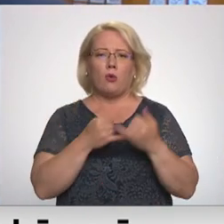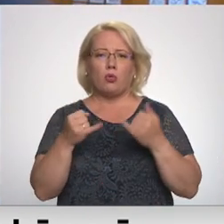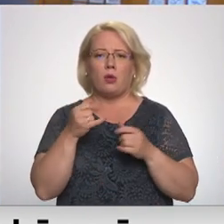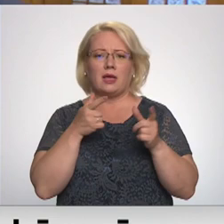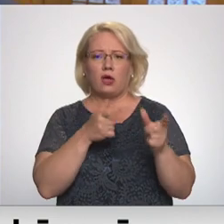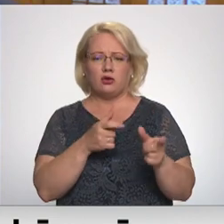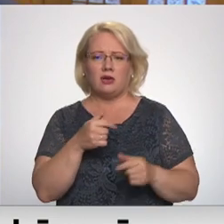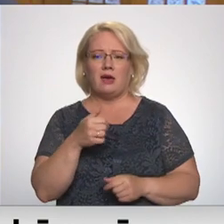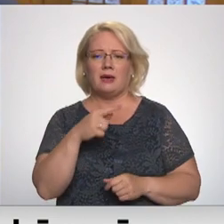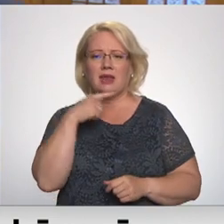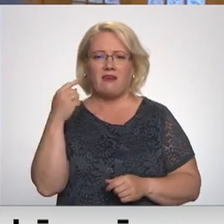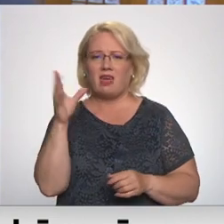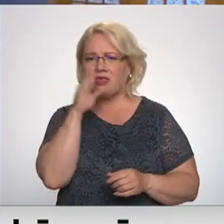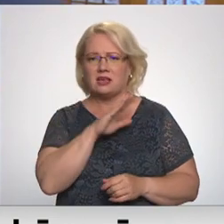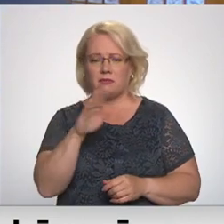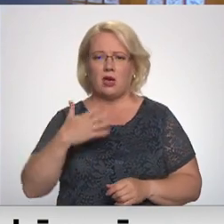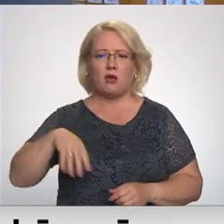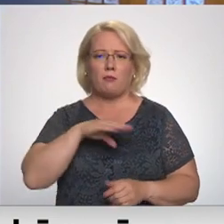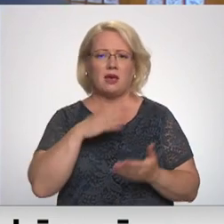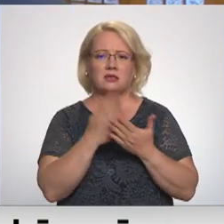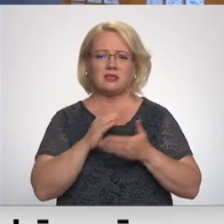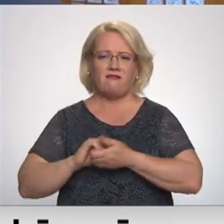nespēj, jo mēs esam vienoti.